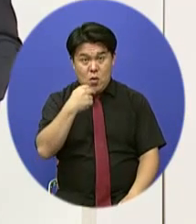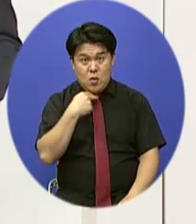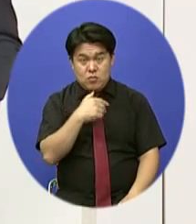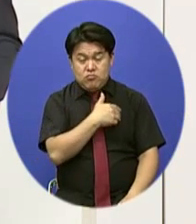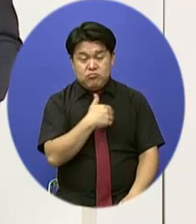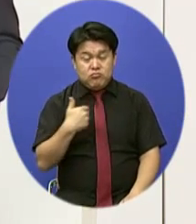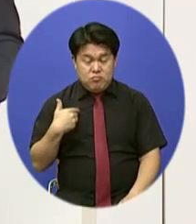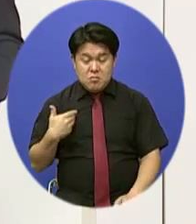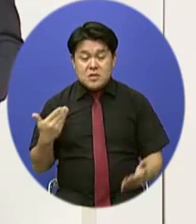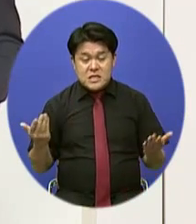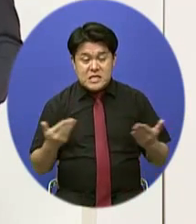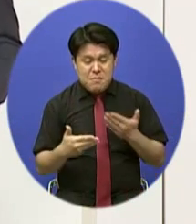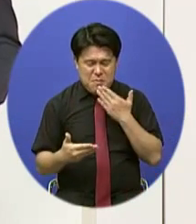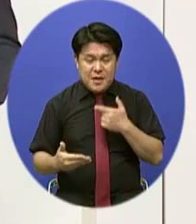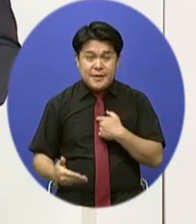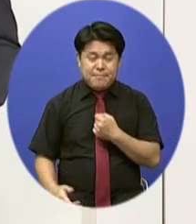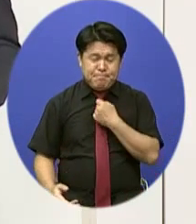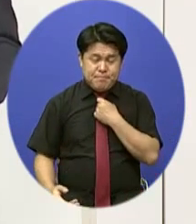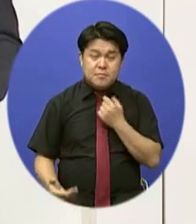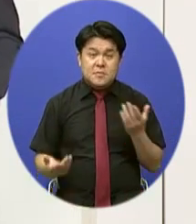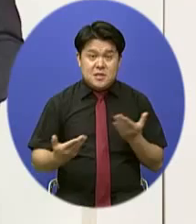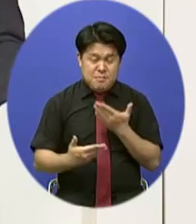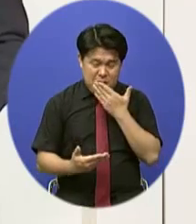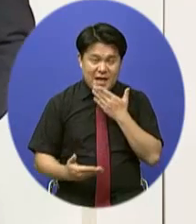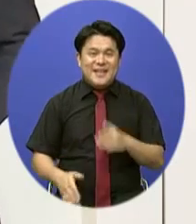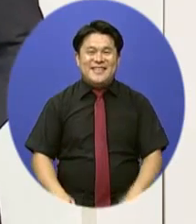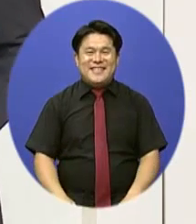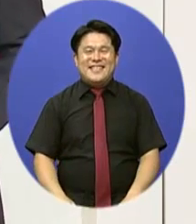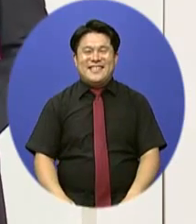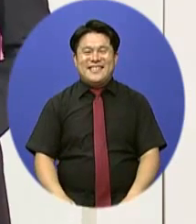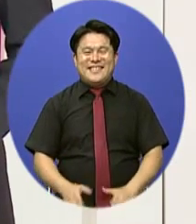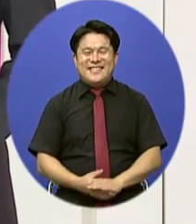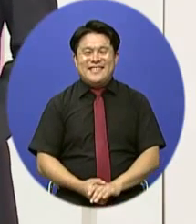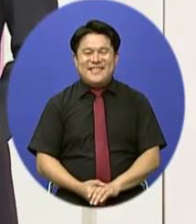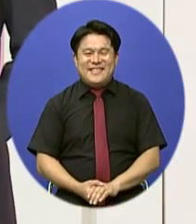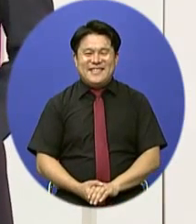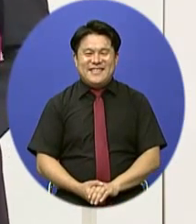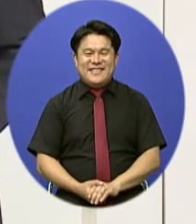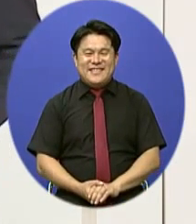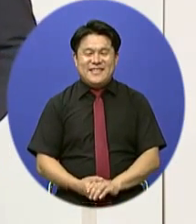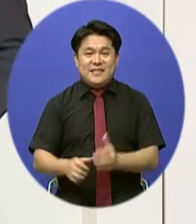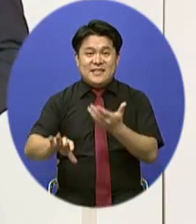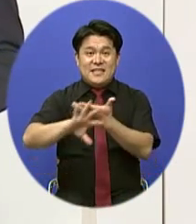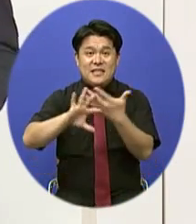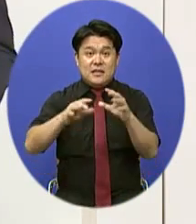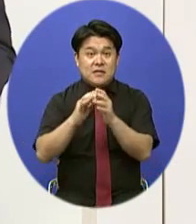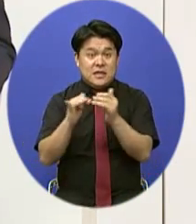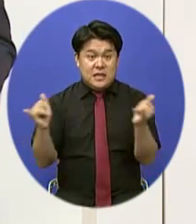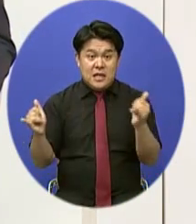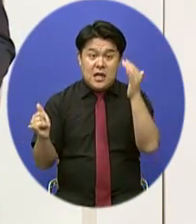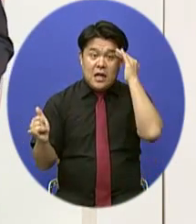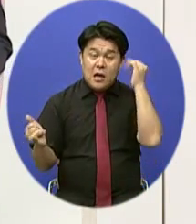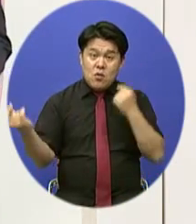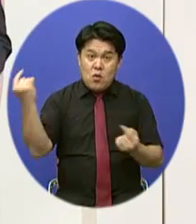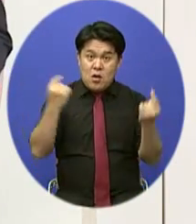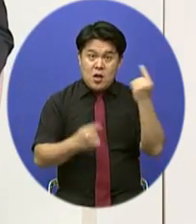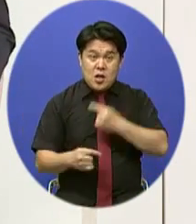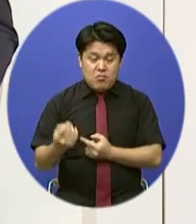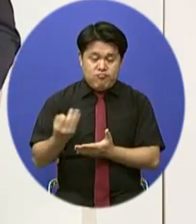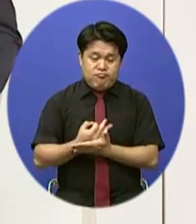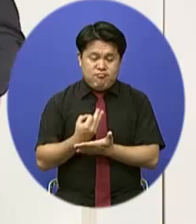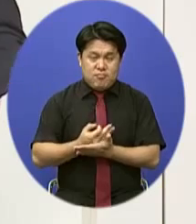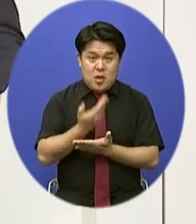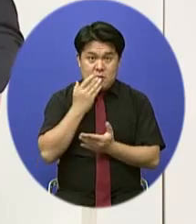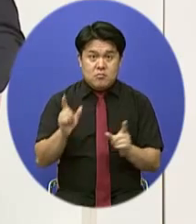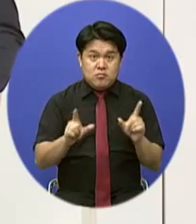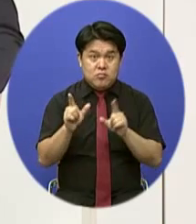그렇죠. 아니, 내가 하려고만 하면 할 수 있어요. 맞아요. 외국에 맞아요. 외국 분들도 와서 우리 한국에 돈 벌어서 먹고 살잖아요.